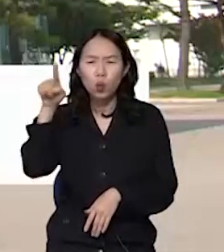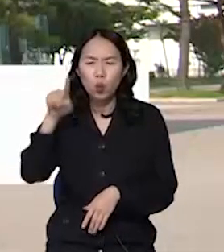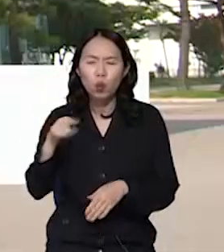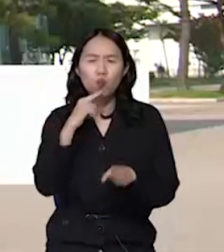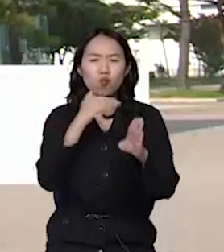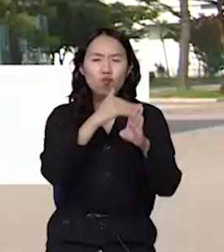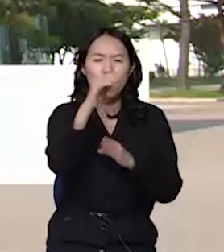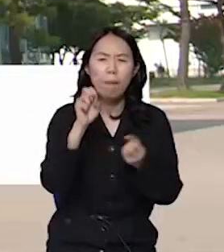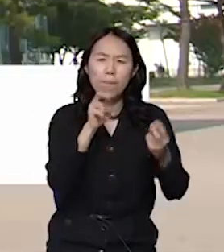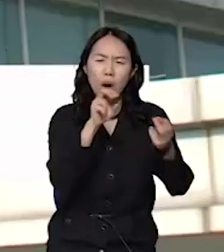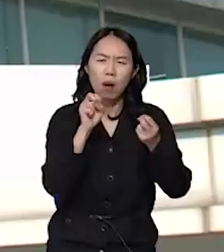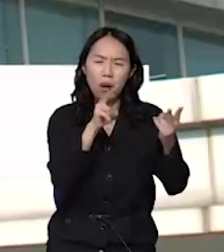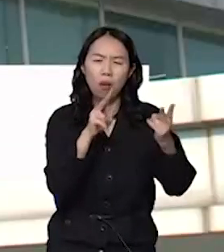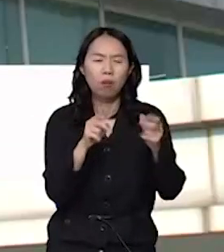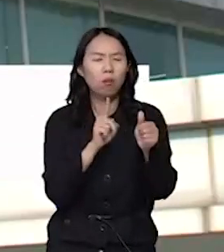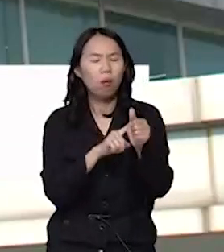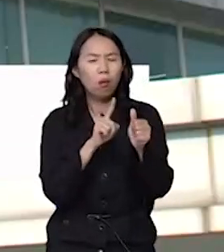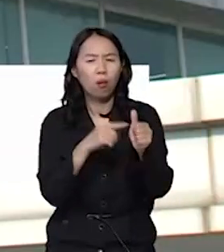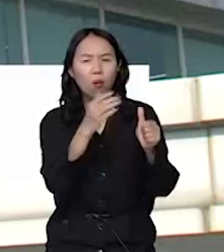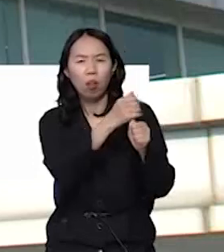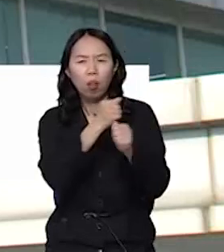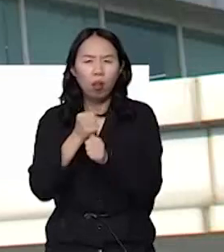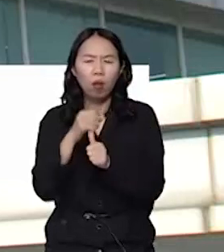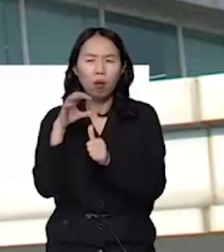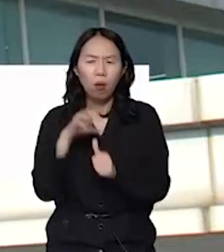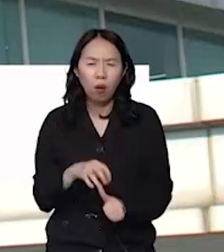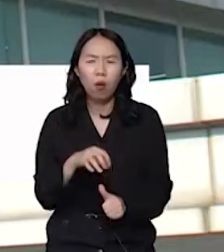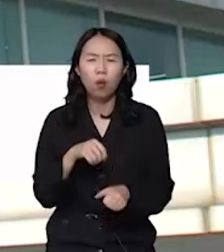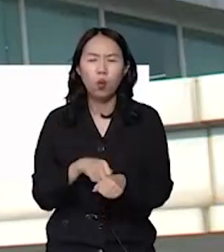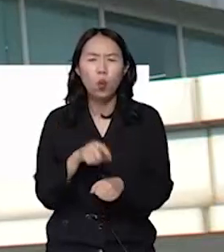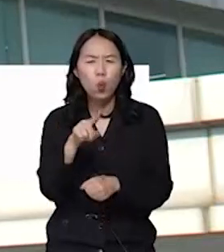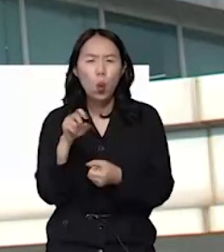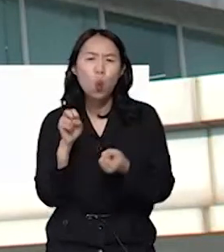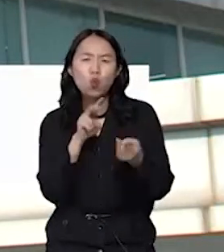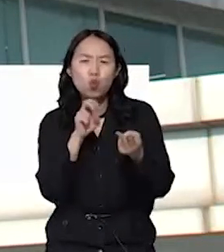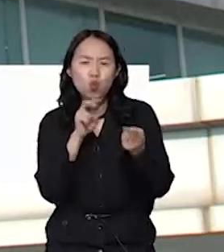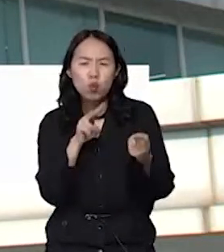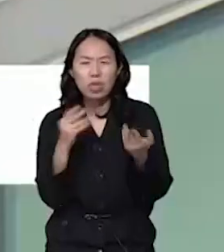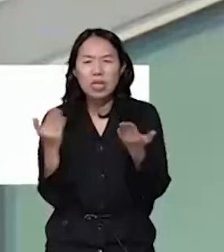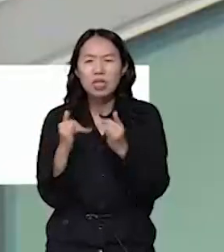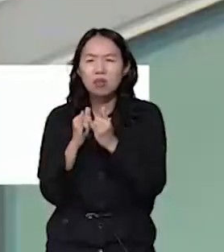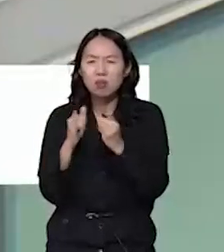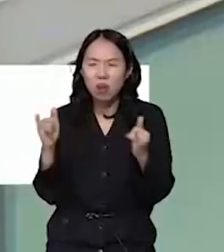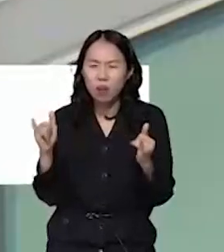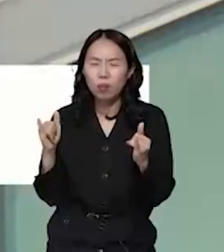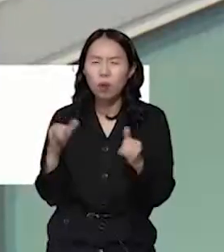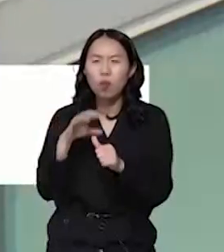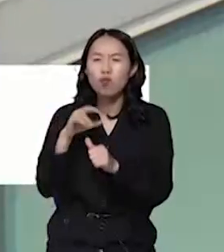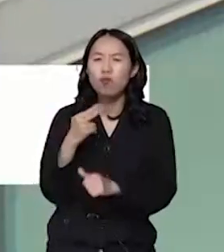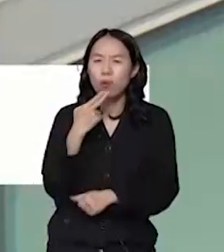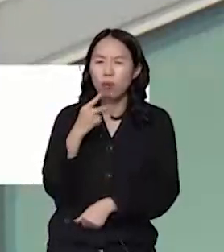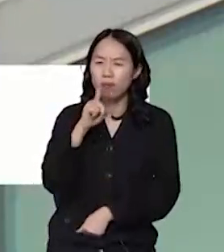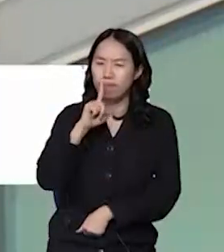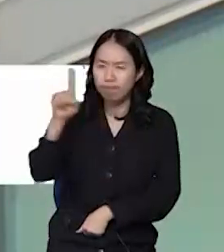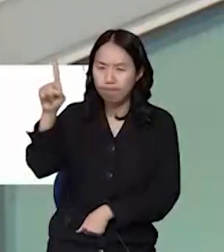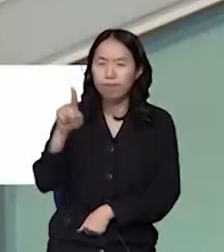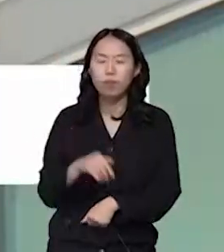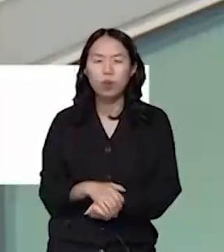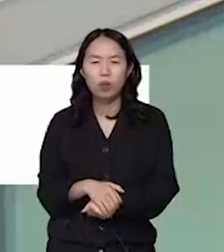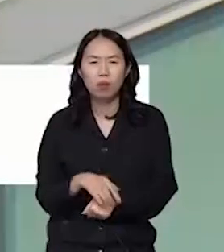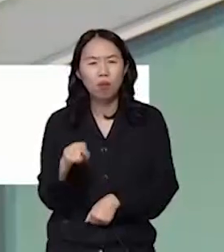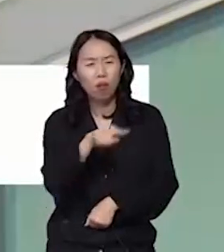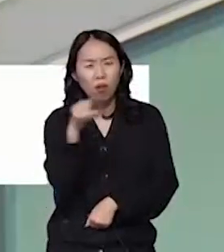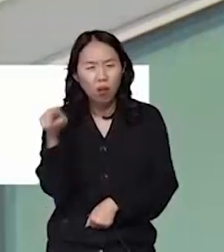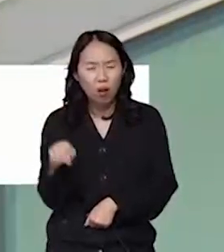혐의로 유류브로커 A씨를 구속하고 국내 정유 공급업체 직원 2명을 불구속 입건했습니다.